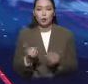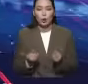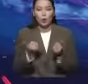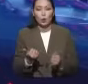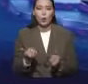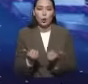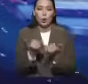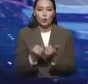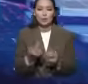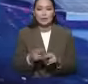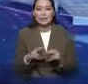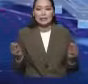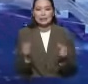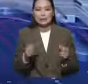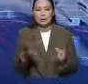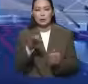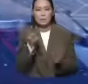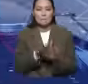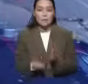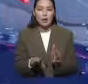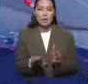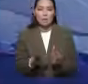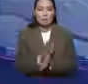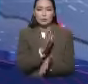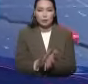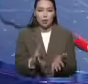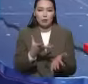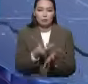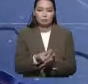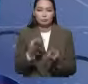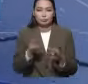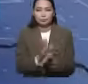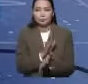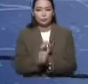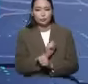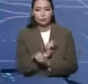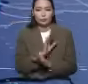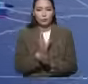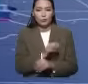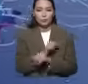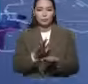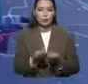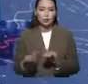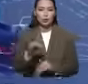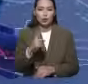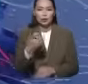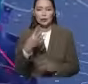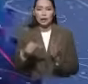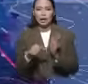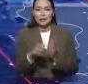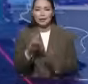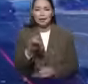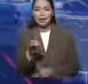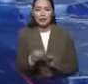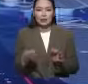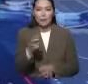қыс бойы ақысыз қолданатын болады. Демалыс орындарын құру аудандардың өз құзырында. Биыл Сарыарқа ауданы 146 миллион теңге, Байқоңыр ауданы